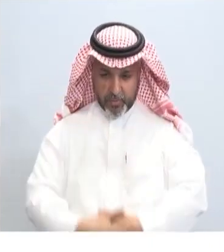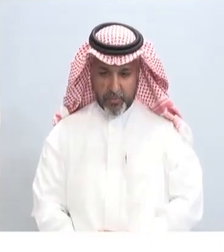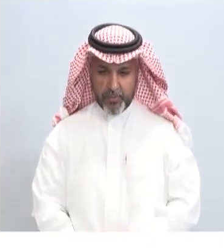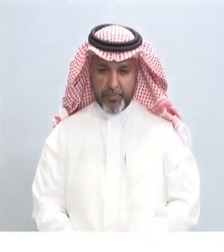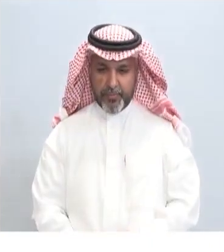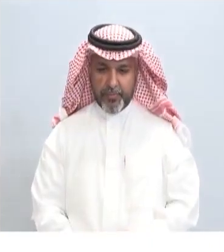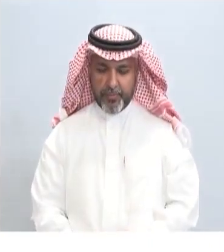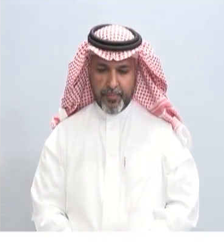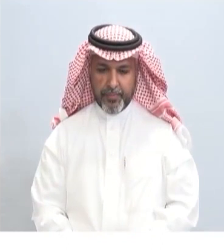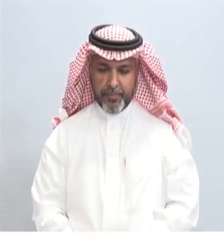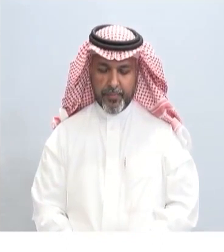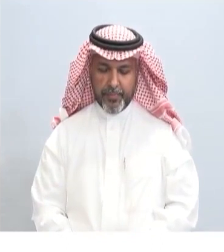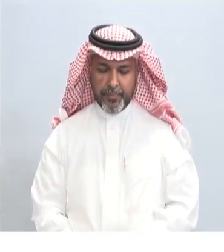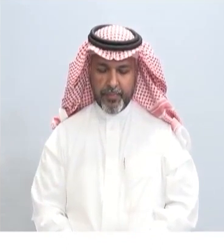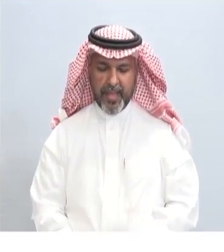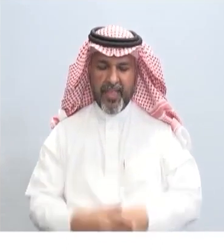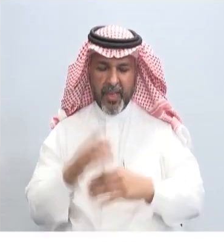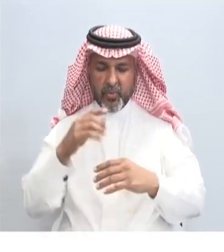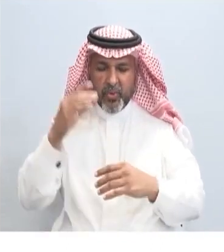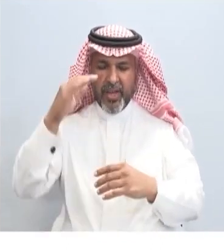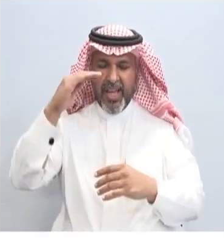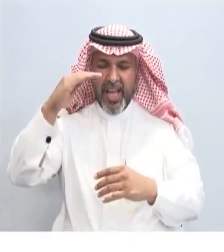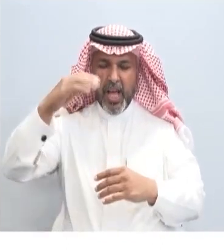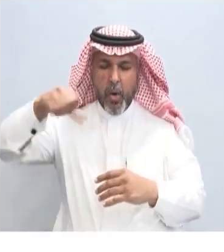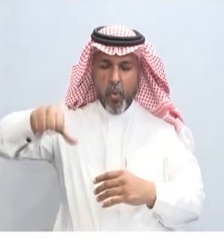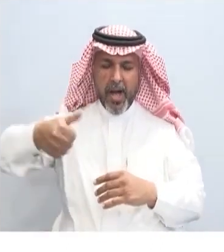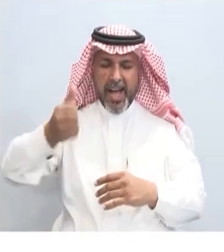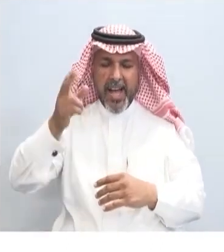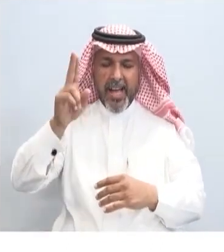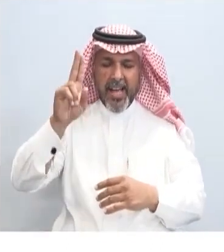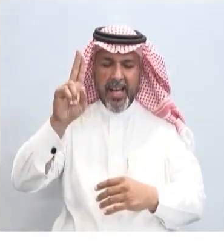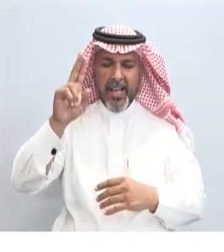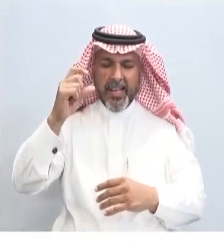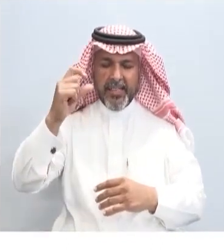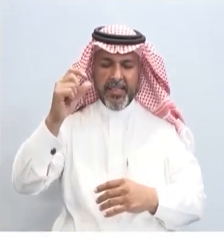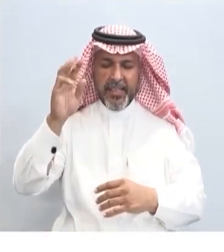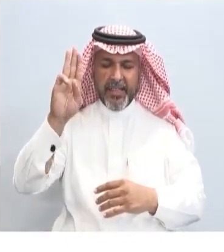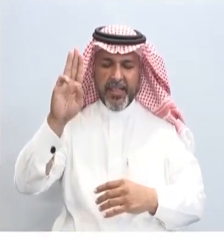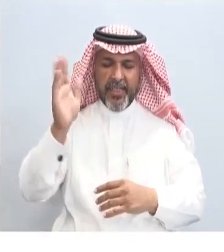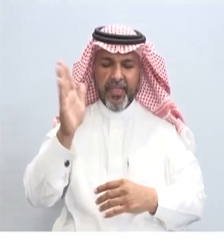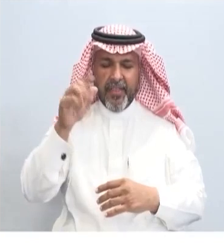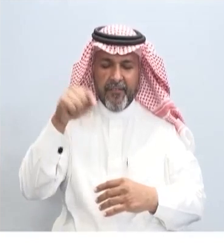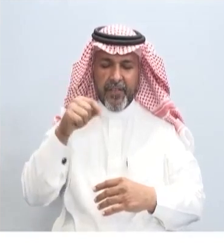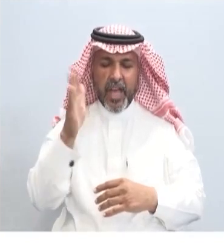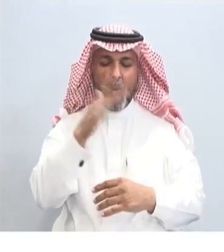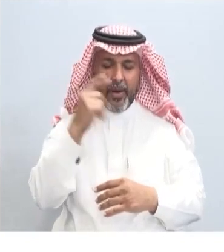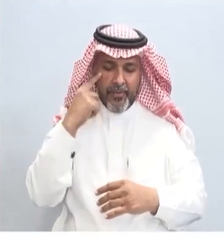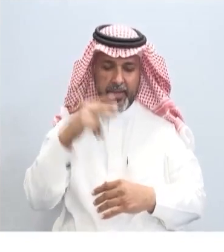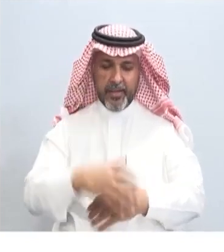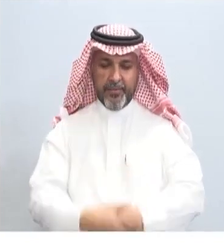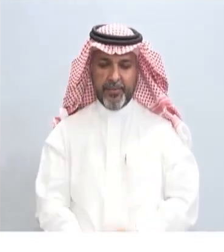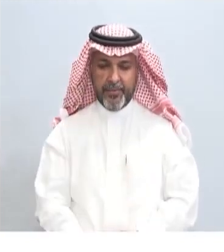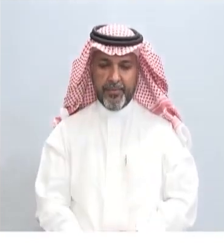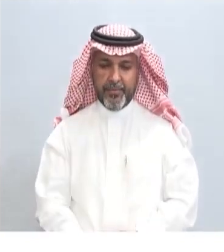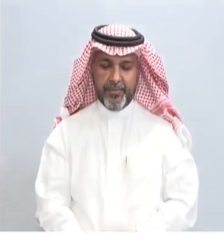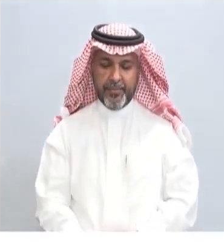طبعا قلنا ان متى ت تكون الحادثتين متنافيين اذا كان لا يوجد بينهما نواتج مشتركه